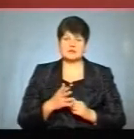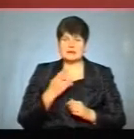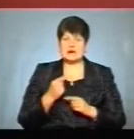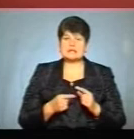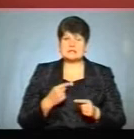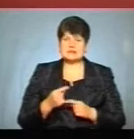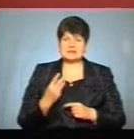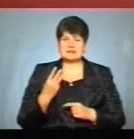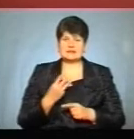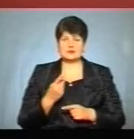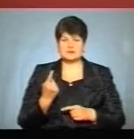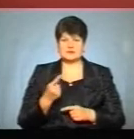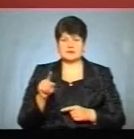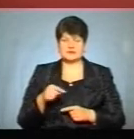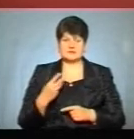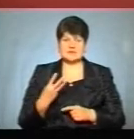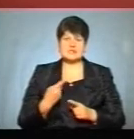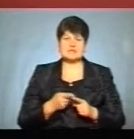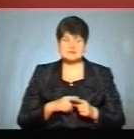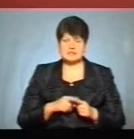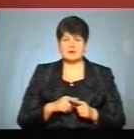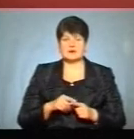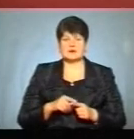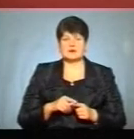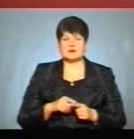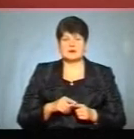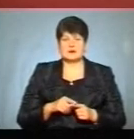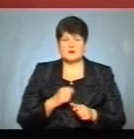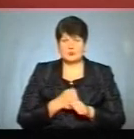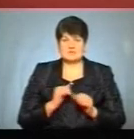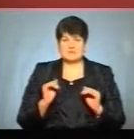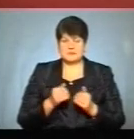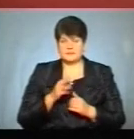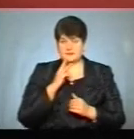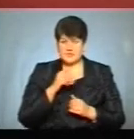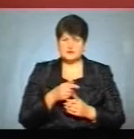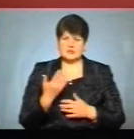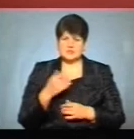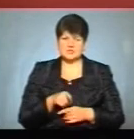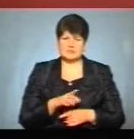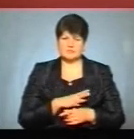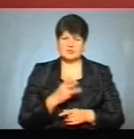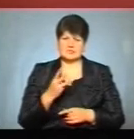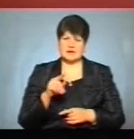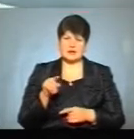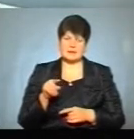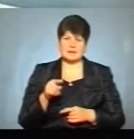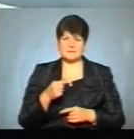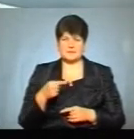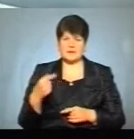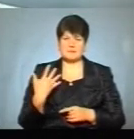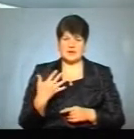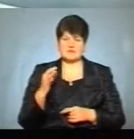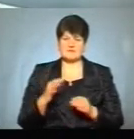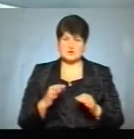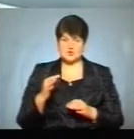традиційно третина – це вакансії з мінімальною заробітною платою. І якщо раніше там було 3-5% вакансій з такою зарплатою, яка була вища,